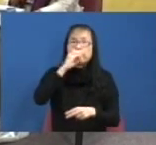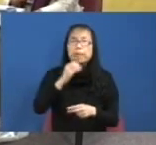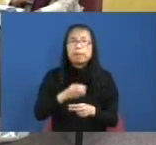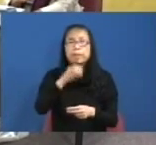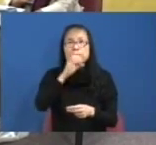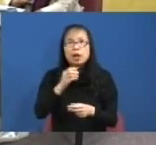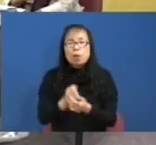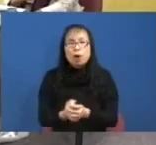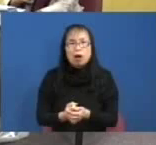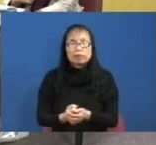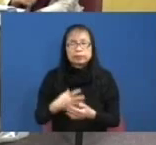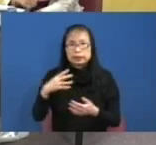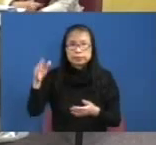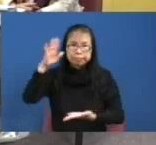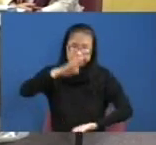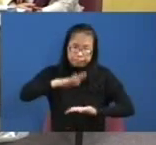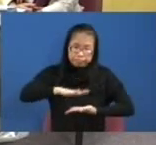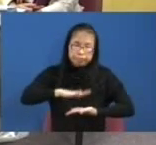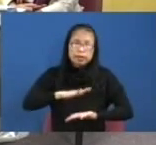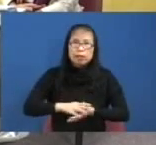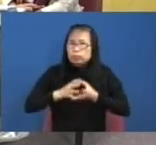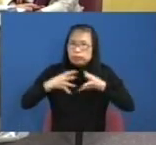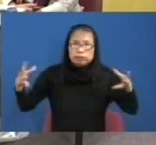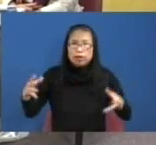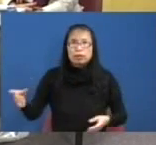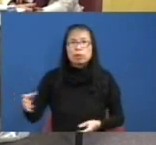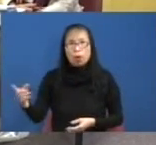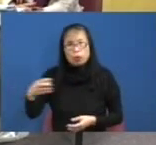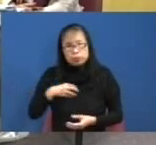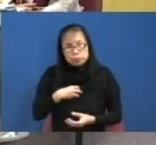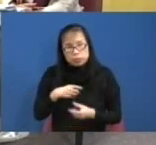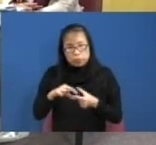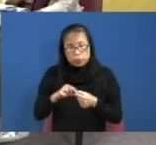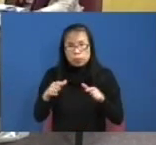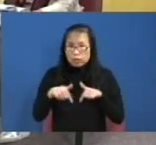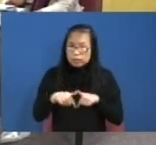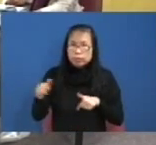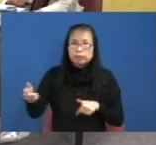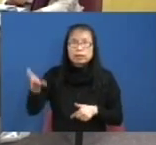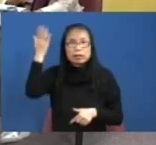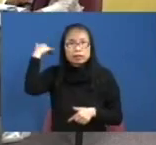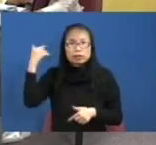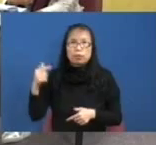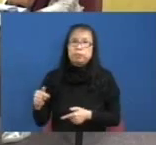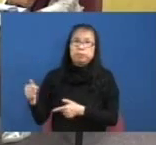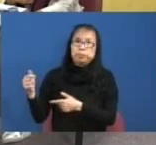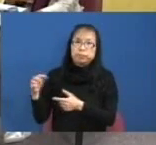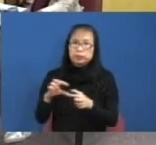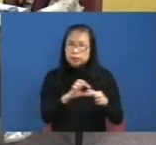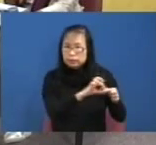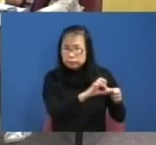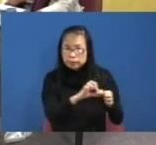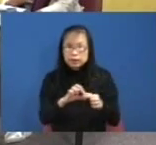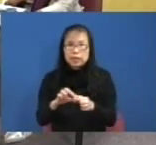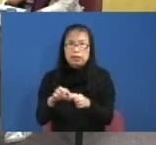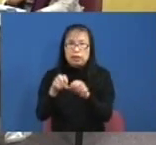好沉重嘅即係壓力。 咁啊， 但係我自己亦都好關心喎嗱，我過去一直咧都幾即係都